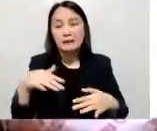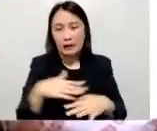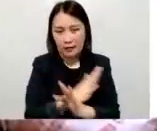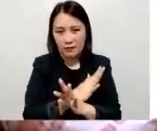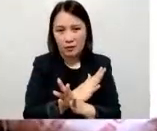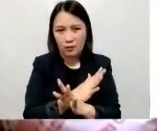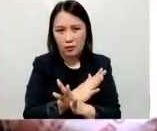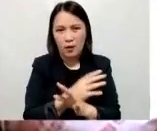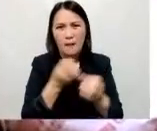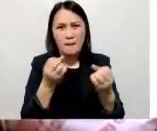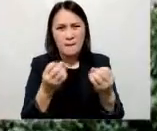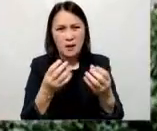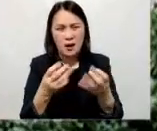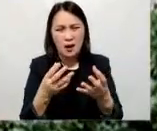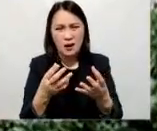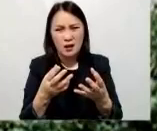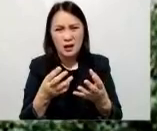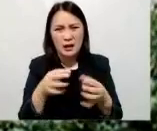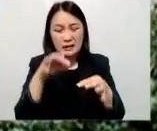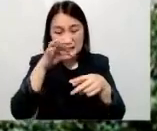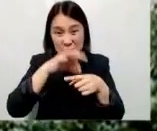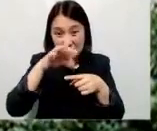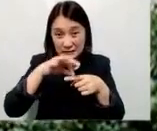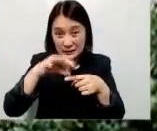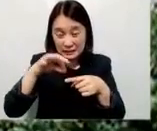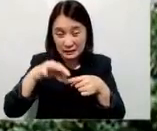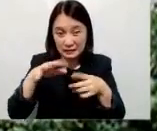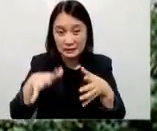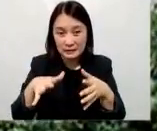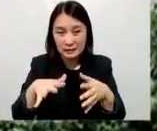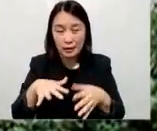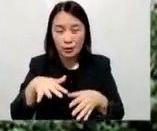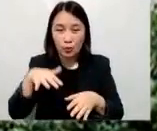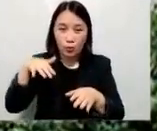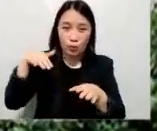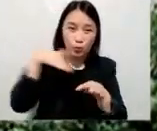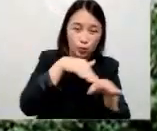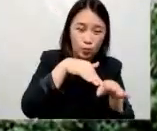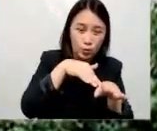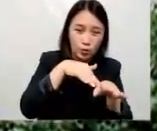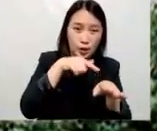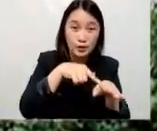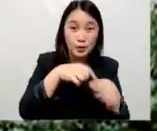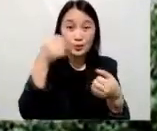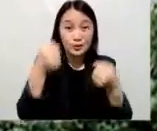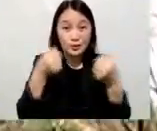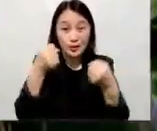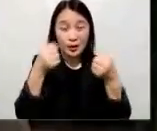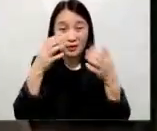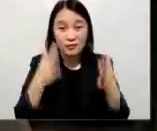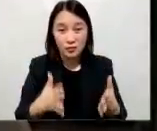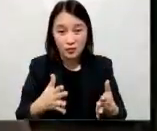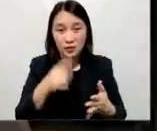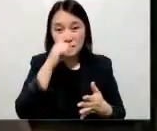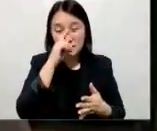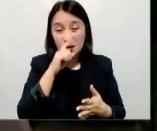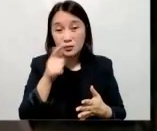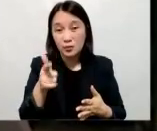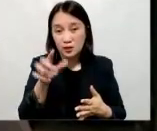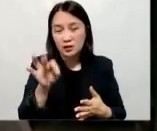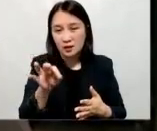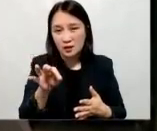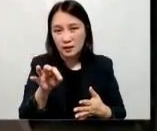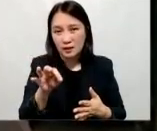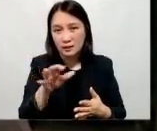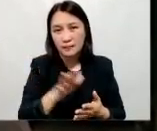daan ang mga dala nitong feeds. Sa tindi ng pagkakabangga, naipit ang driver nito na si Olarita Gabunada. Sa kasamaang palad,